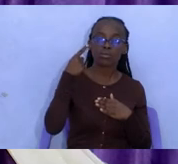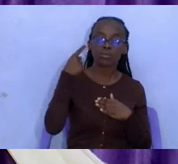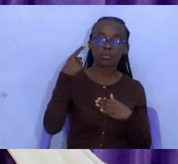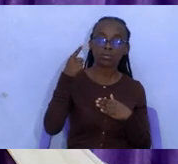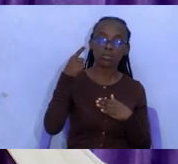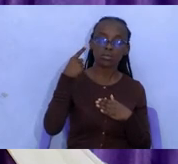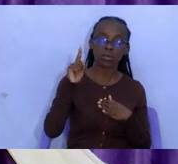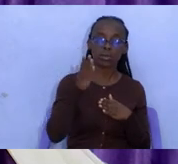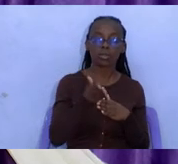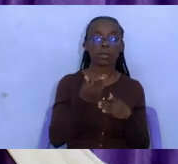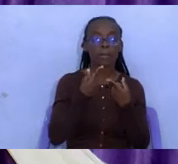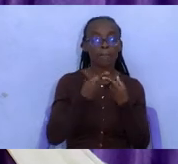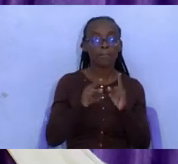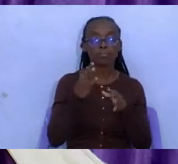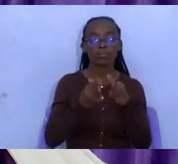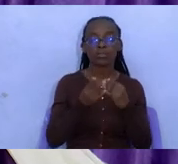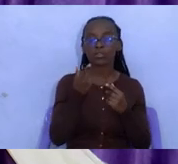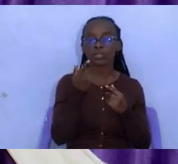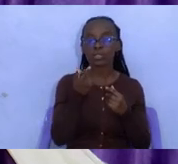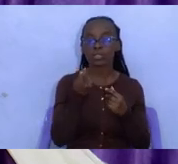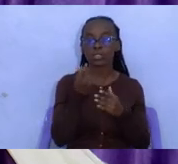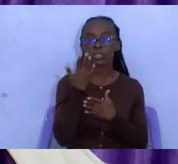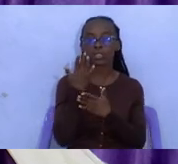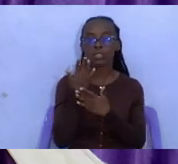Lakini kama ni small things ya kutaka kuelewa,